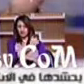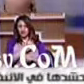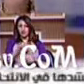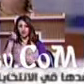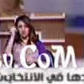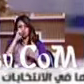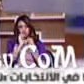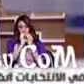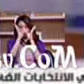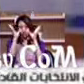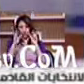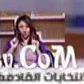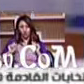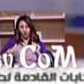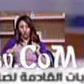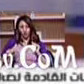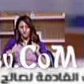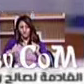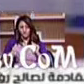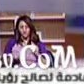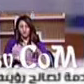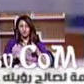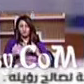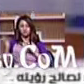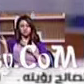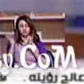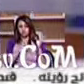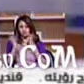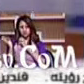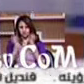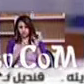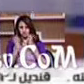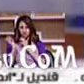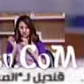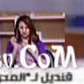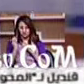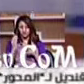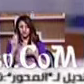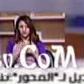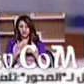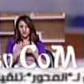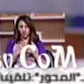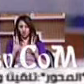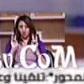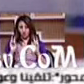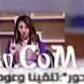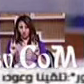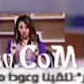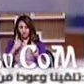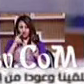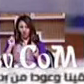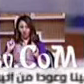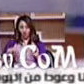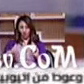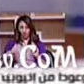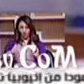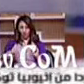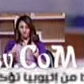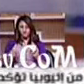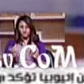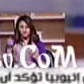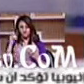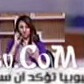بكره الصبح المشدات من بدايتها بدات بعد قرار المستشار المحجوب وقف المرافعات للنطق بالحكم رغم ان